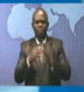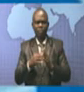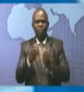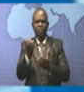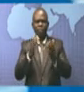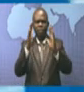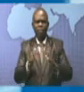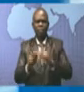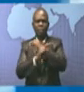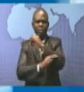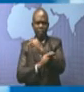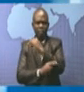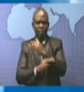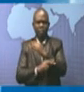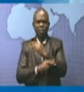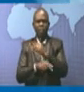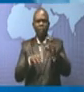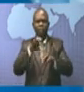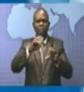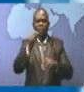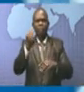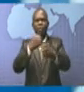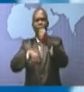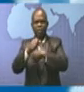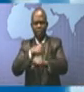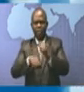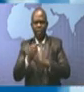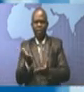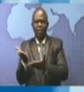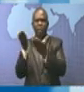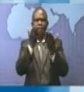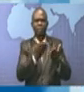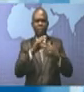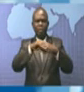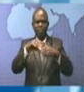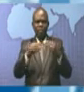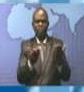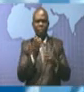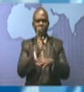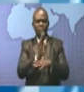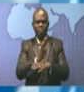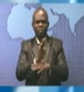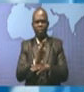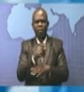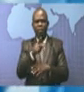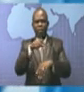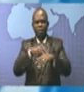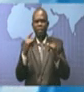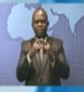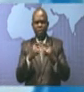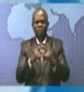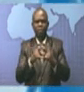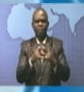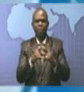aux autres activités qui peuvent procurer au pays des devises. C'était au cours d'une réunion qu'elle a tenue à Ngozi à l'intention